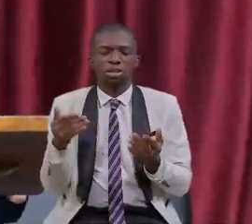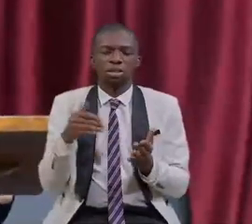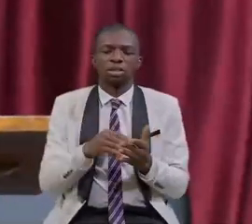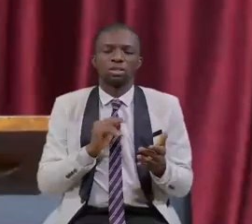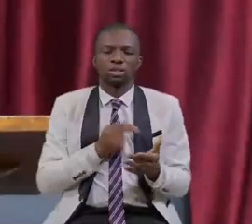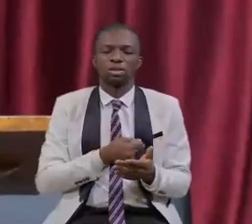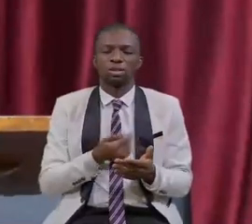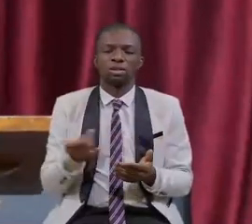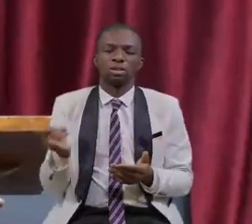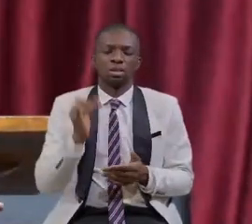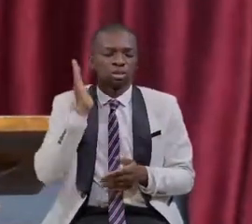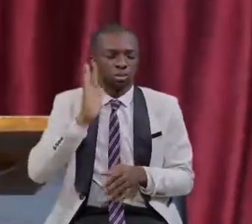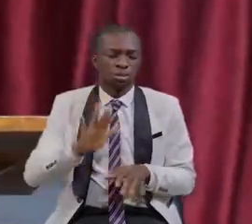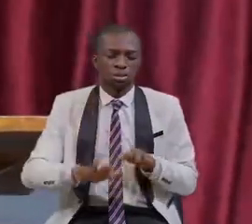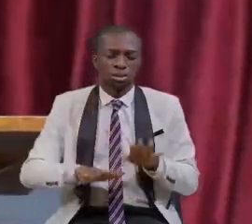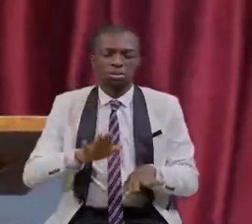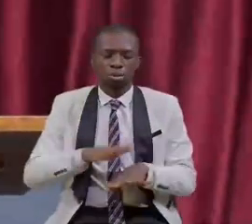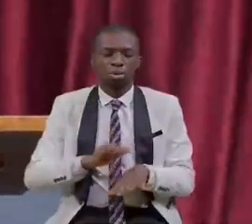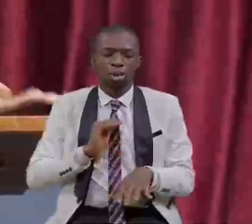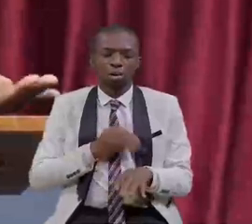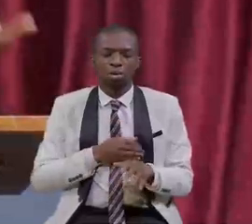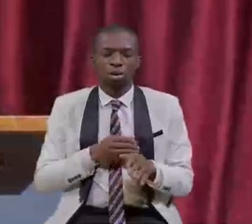Ils vont nous piétiner.